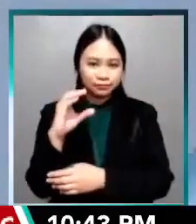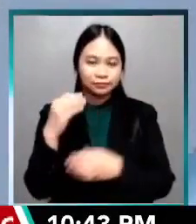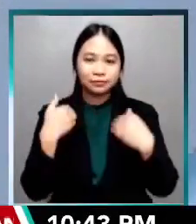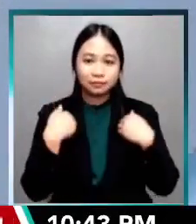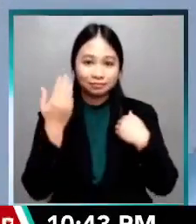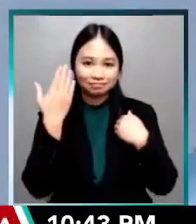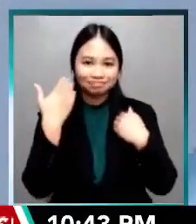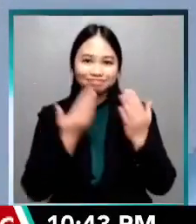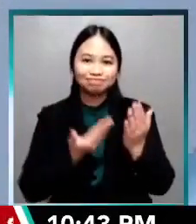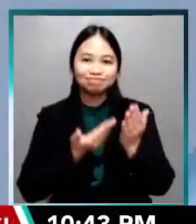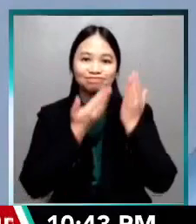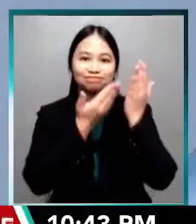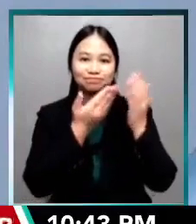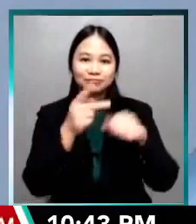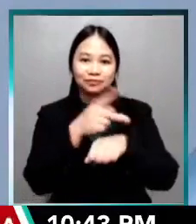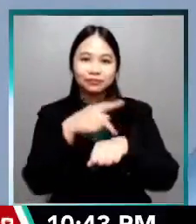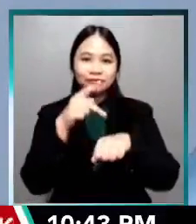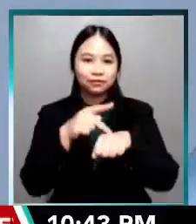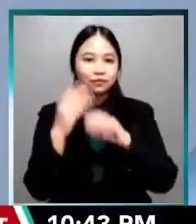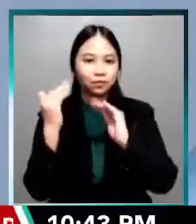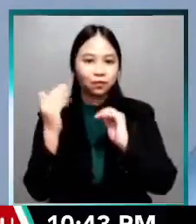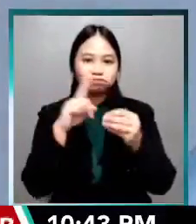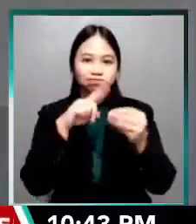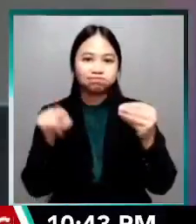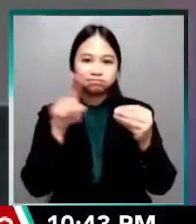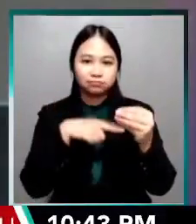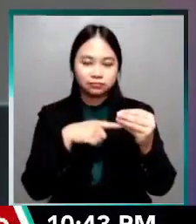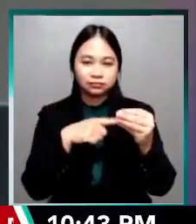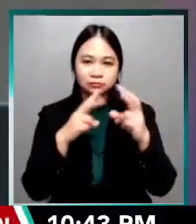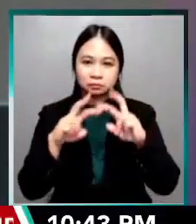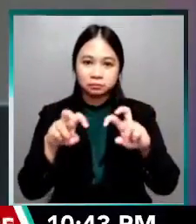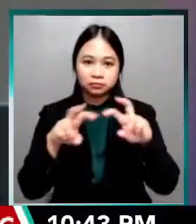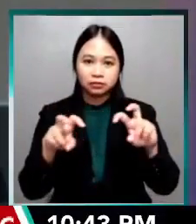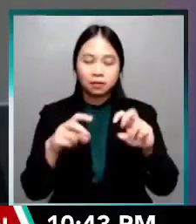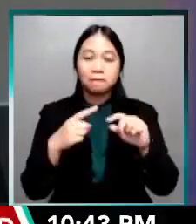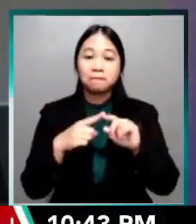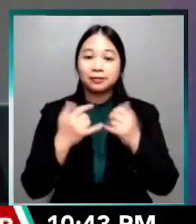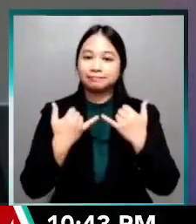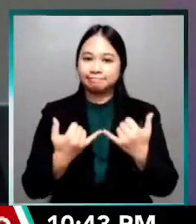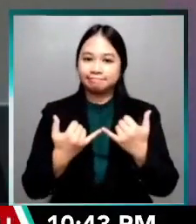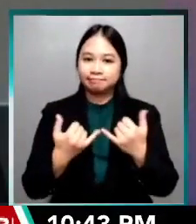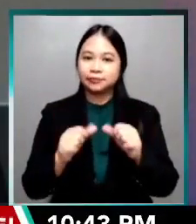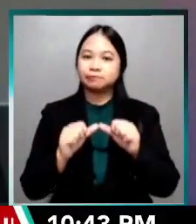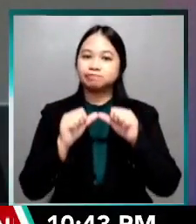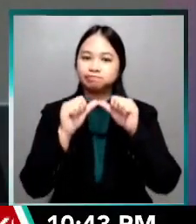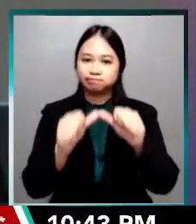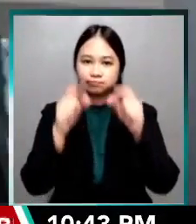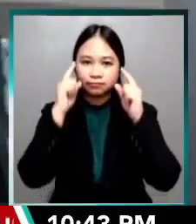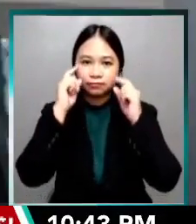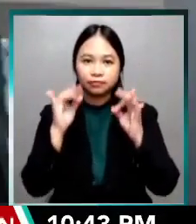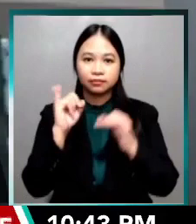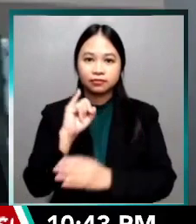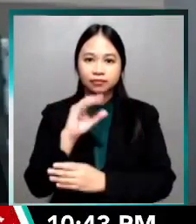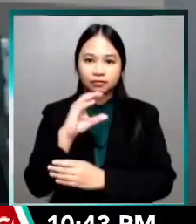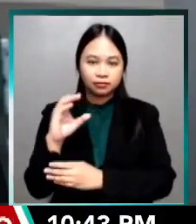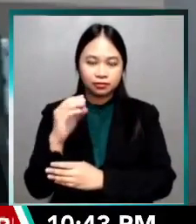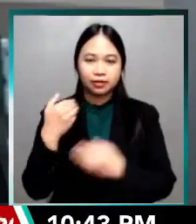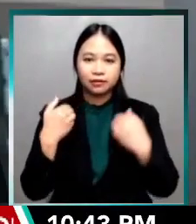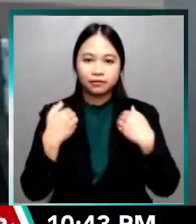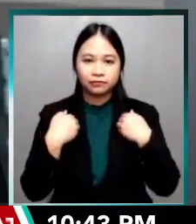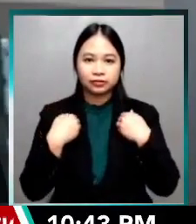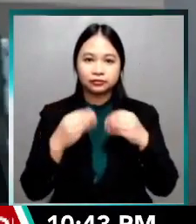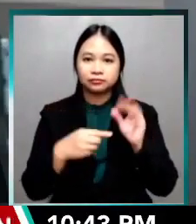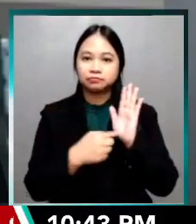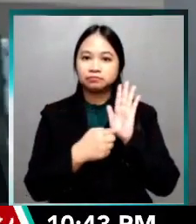ng Pilipinas para ipatigil ito. Pwede nang hilingin ng ICC prosecutor na ipatawag ng korte o isyuhan ng arrest